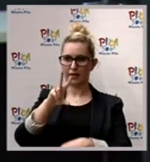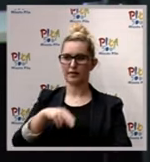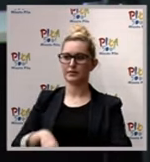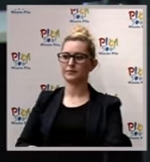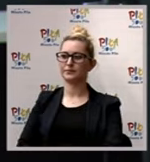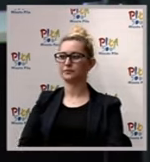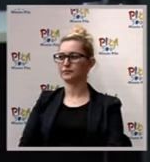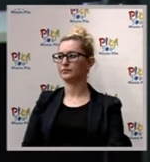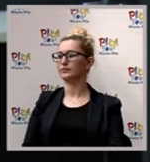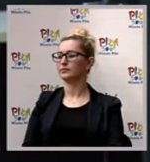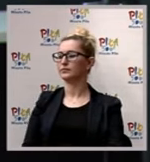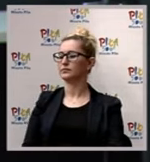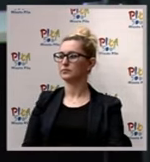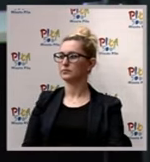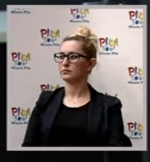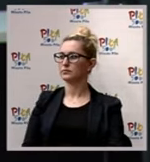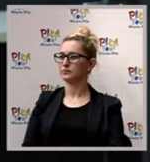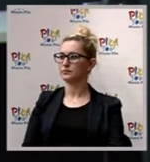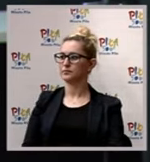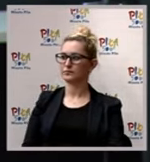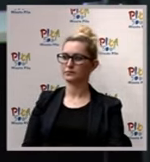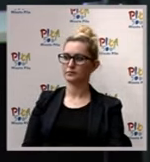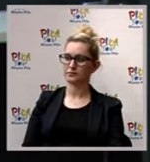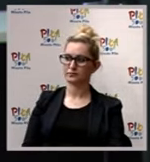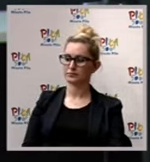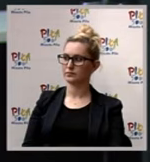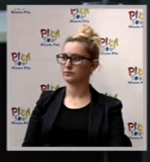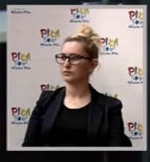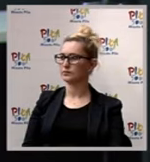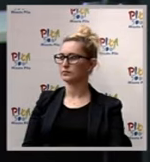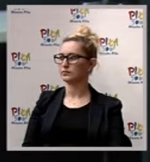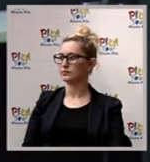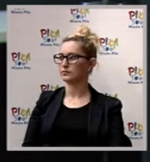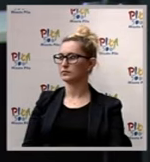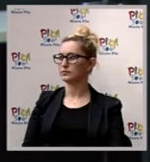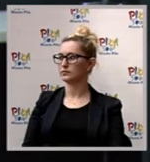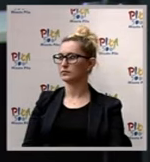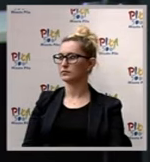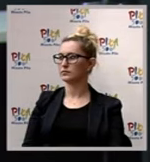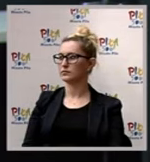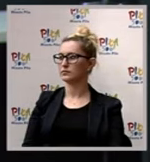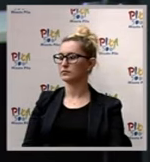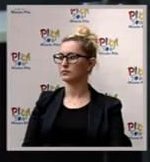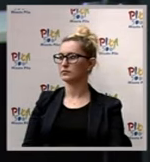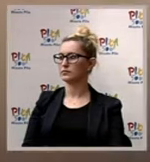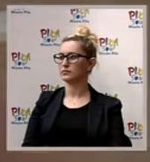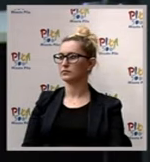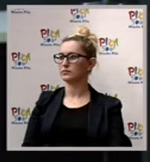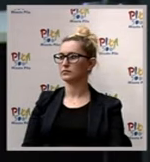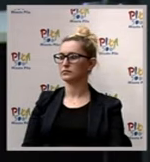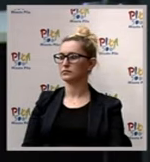niż przeciw wyborowi i została wybrana na ławnika do Sądu Okręgowego w Poznaniu, ośrodek zamiejscowy w Pile.